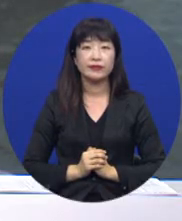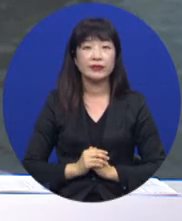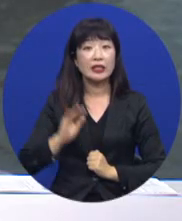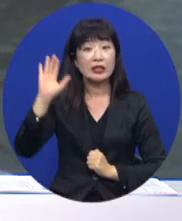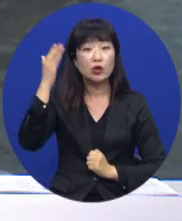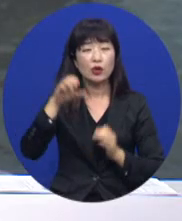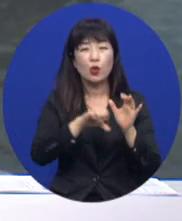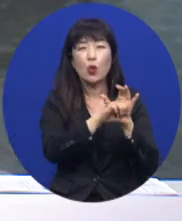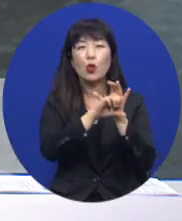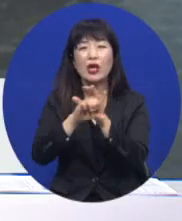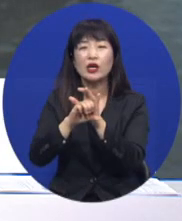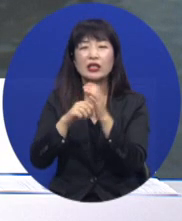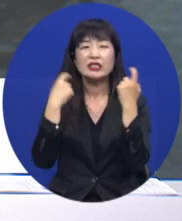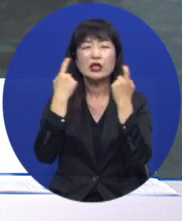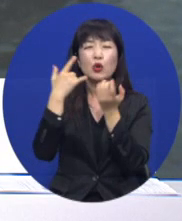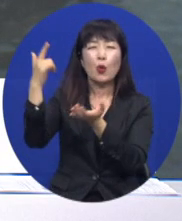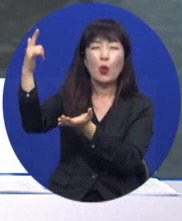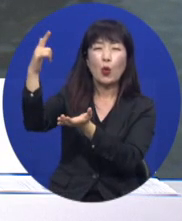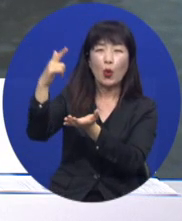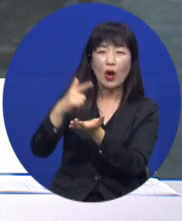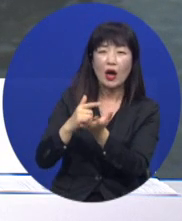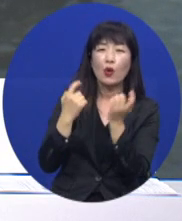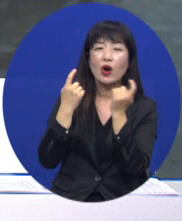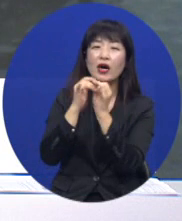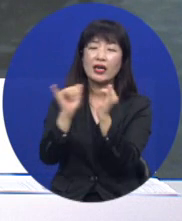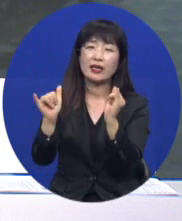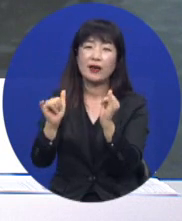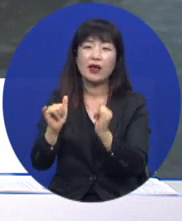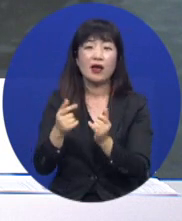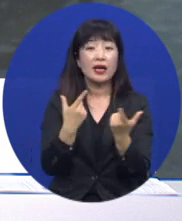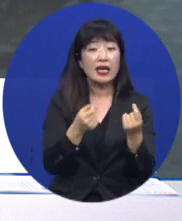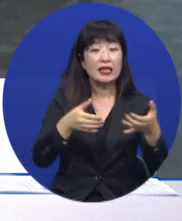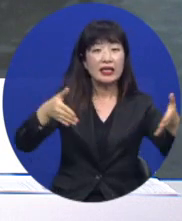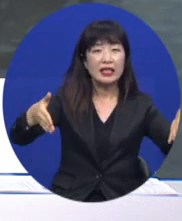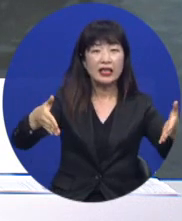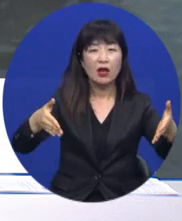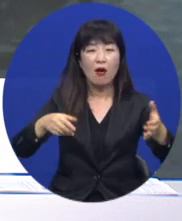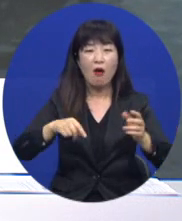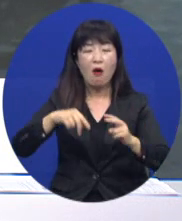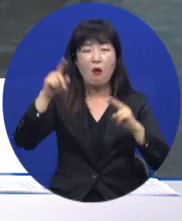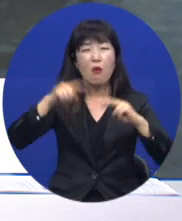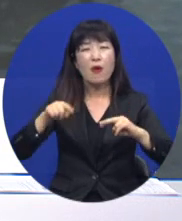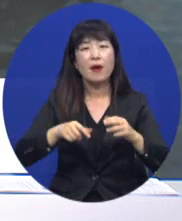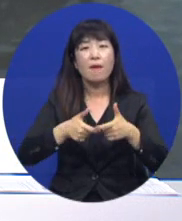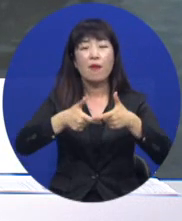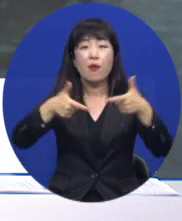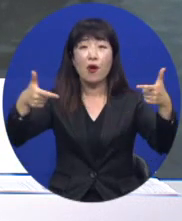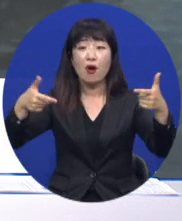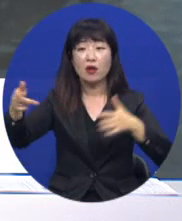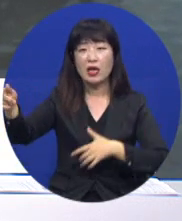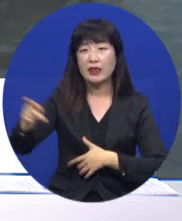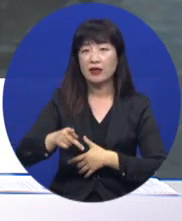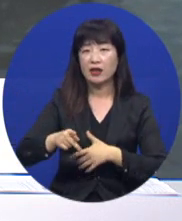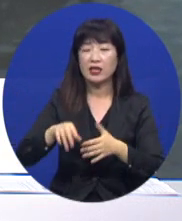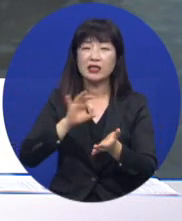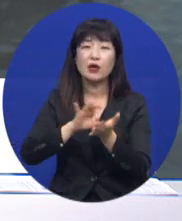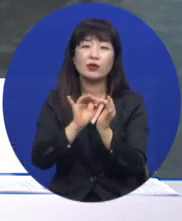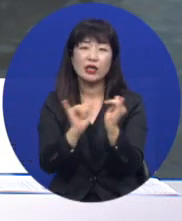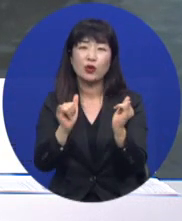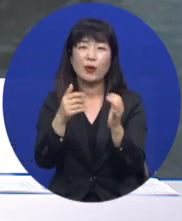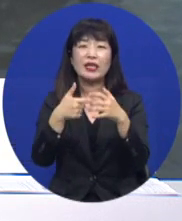최근 코로나 이후에도 제주를 찾는 관광 계획이 지난해 같은 기간 보다 갑절 이상 늘면서 렌터카 이용 고객도 늘고